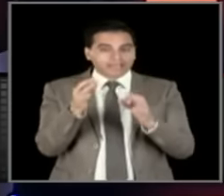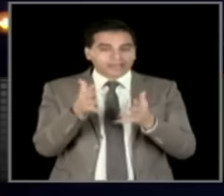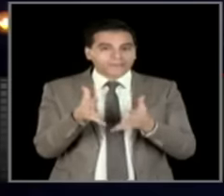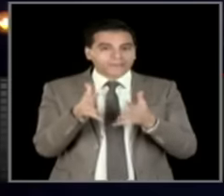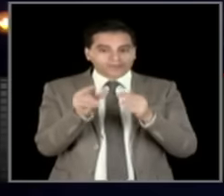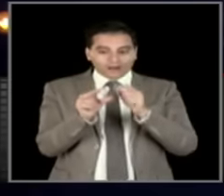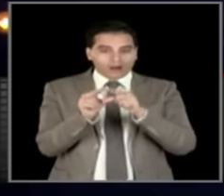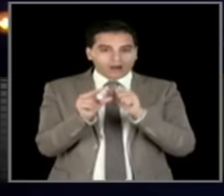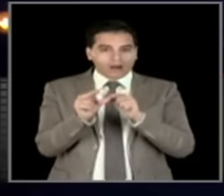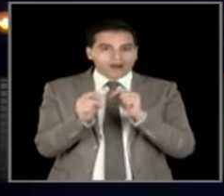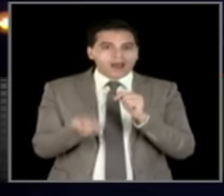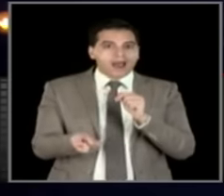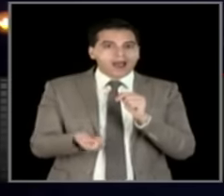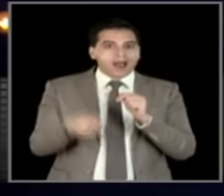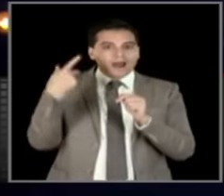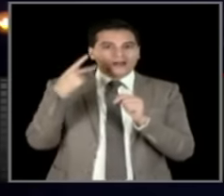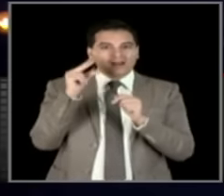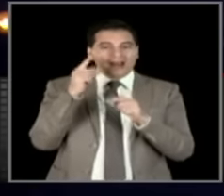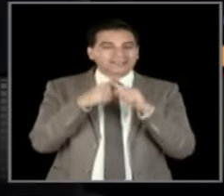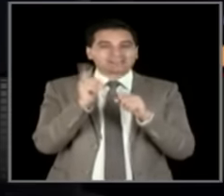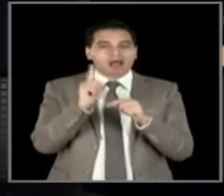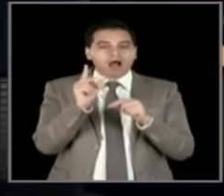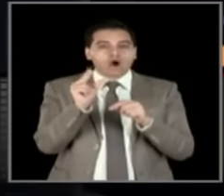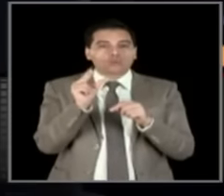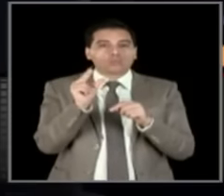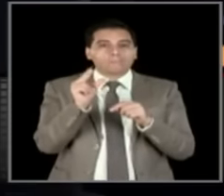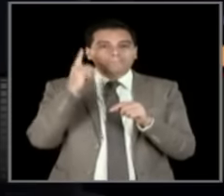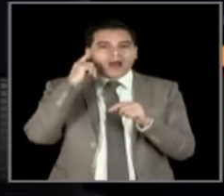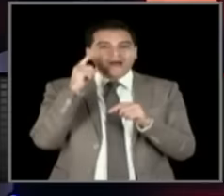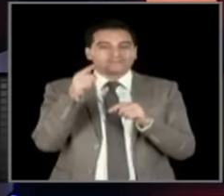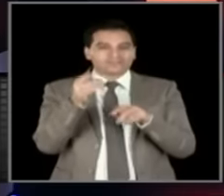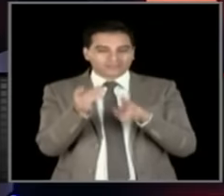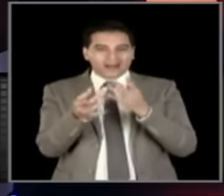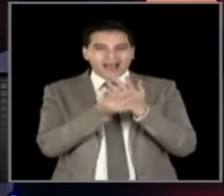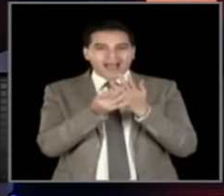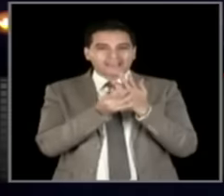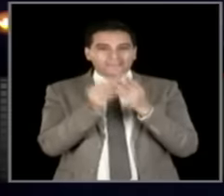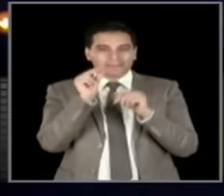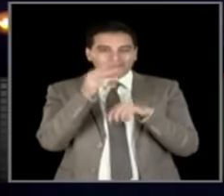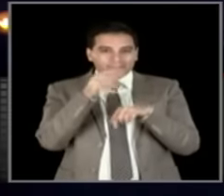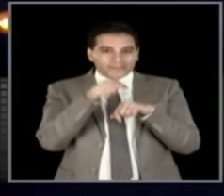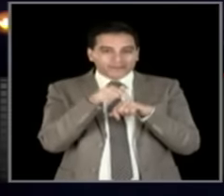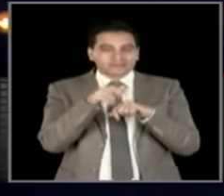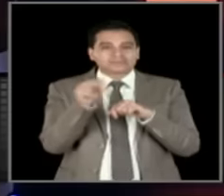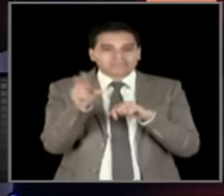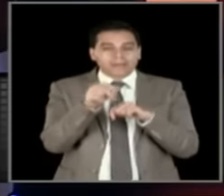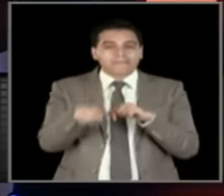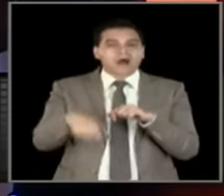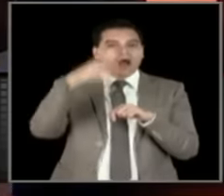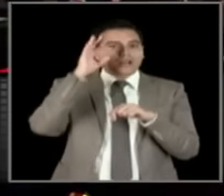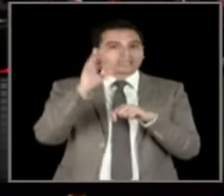لك سعره. إجابتك. تروح تشتري بقى. منين؟ إجابتك. قبال. إجابة خاطئة.